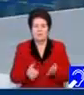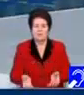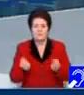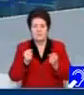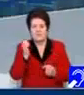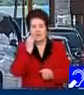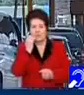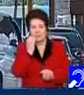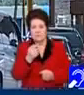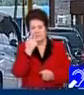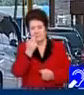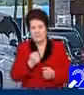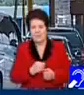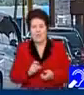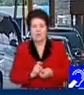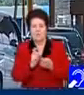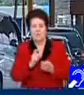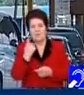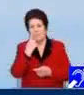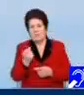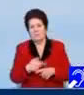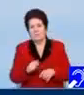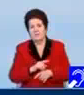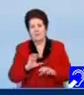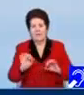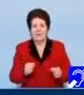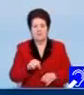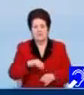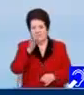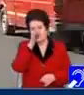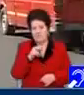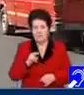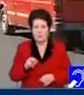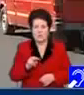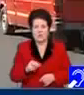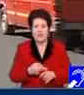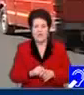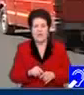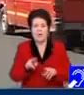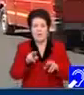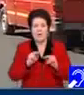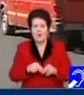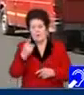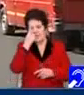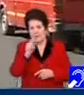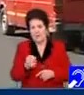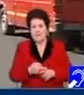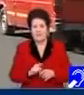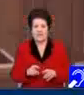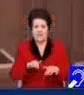chiar cu escaladarea conflictului. Amenințările însă au lăsat rece Chișinăul, iar la sfârșitul lunii iulie, Parlamentul adopta o declarație prin care